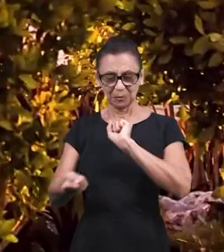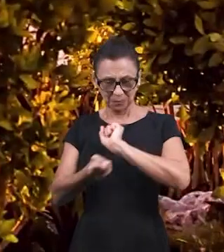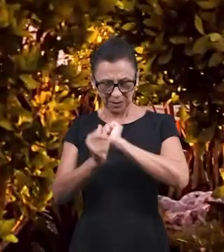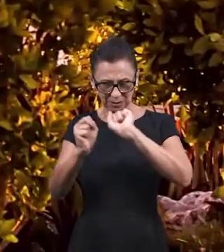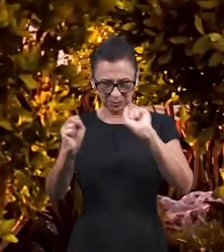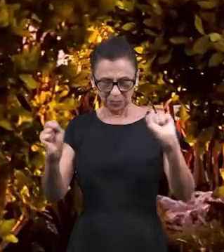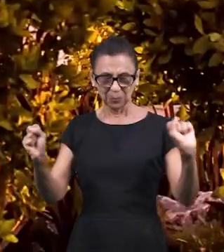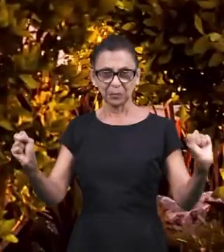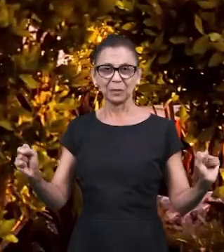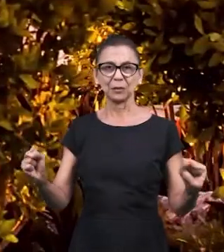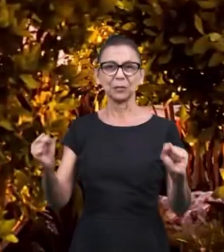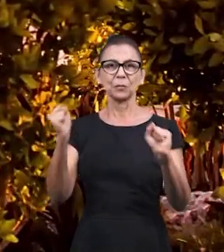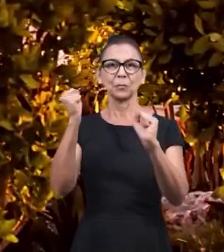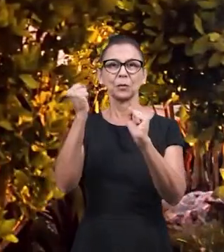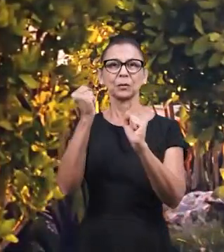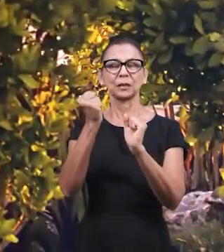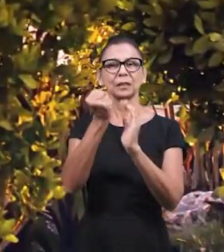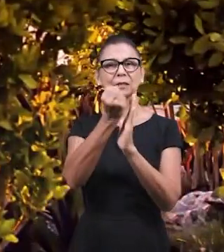его креста